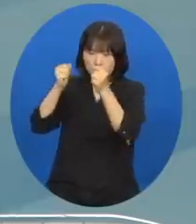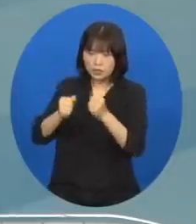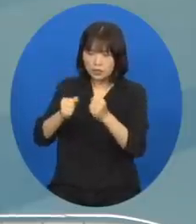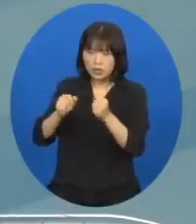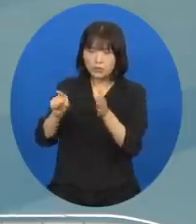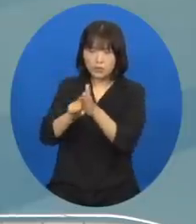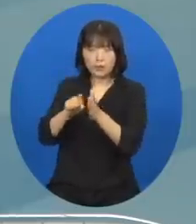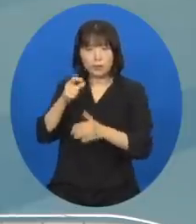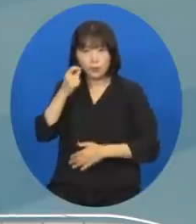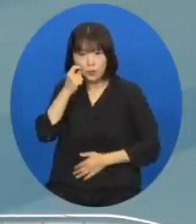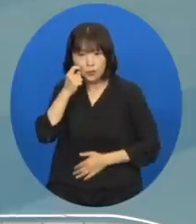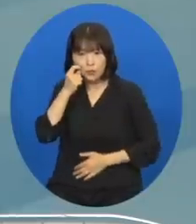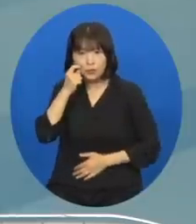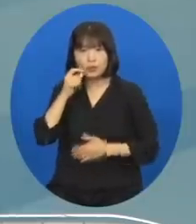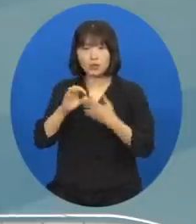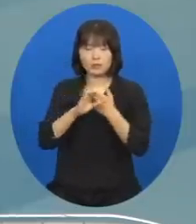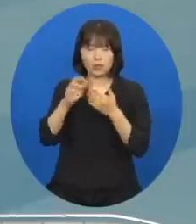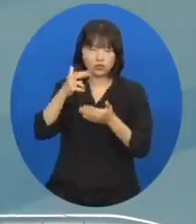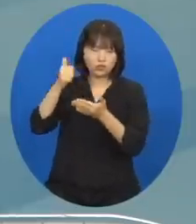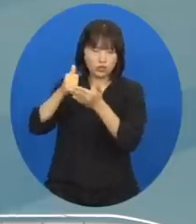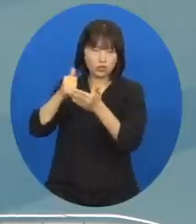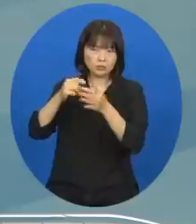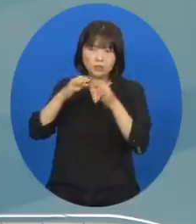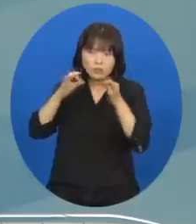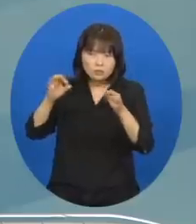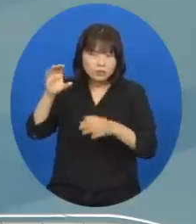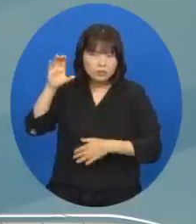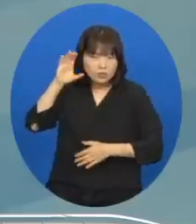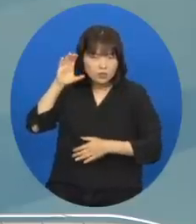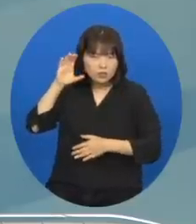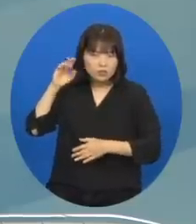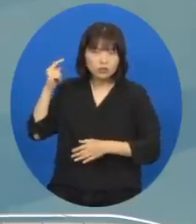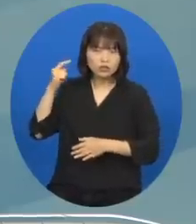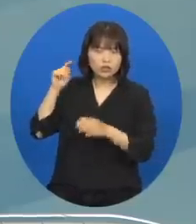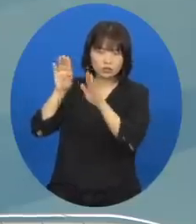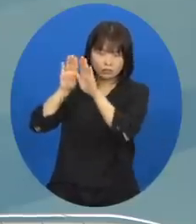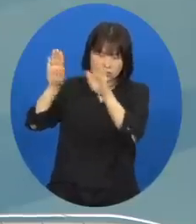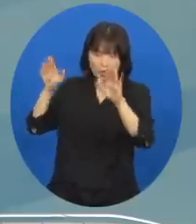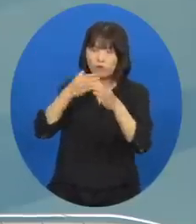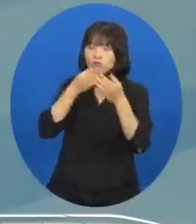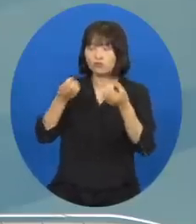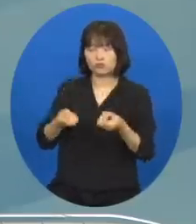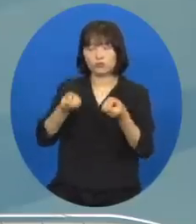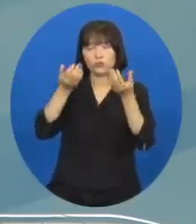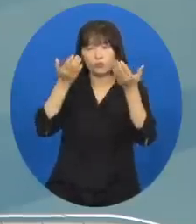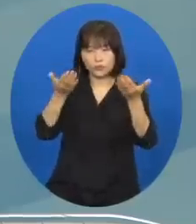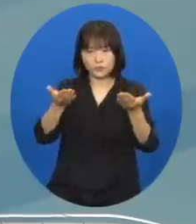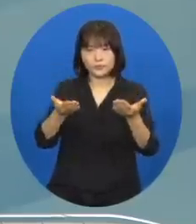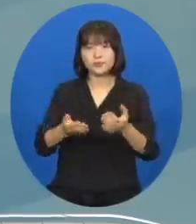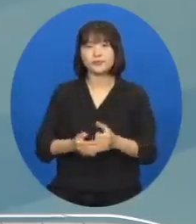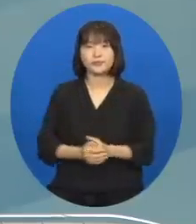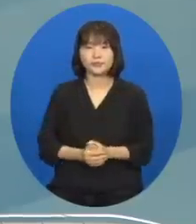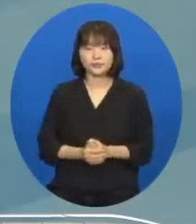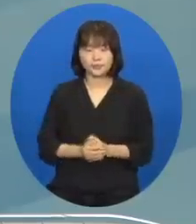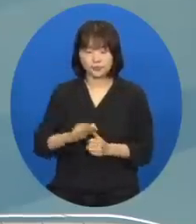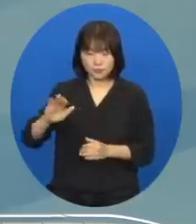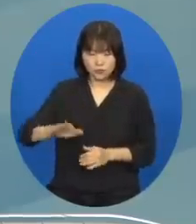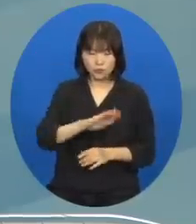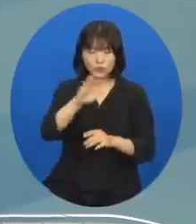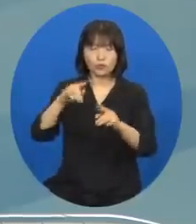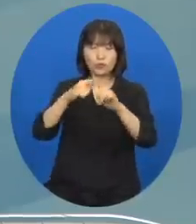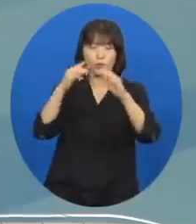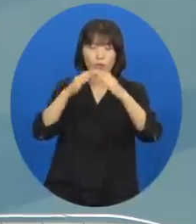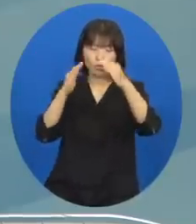못한다면 주님의 음성을 듣는 귀가 열리기를 축복합니다. 우리 교회에 교인